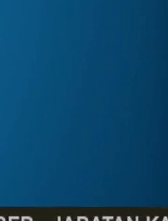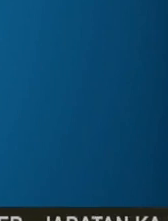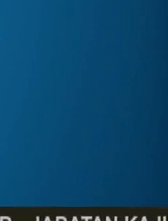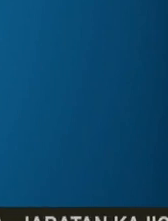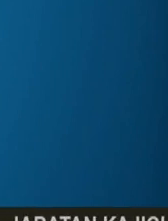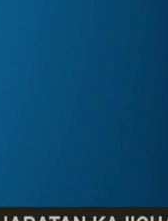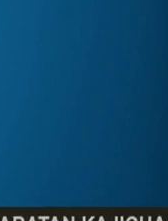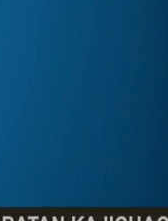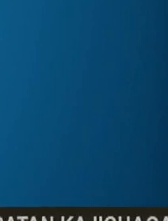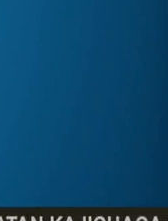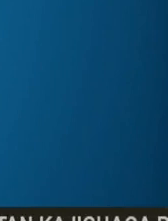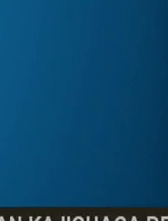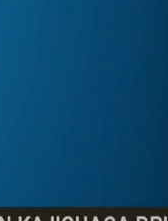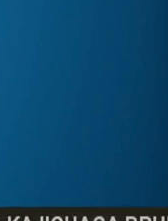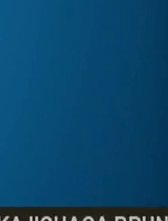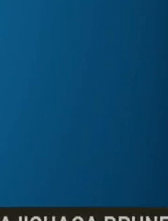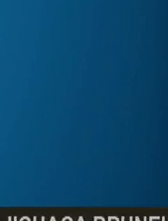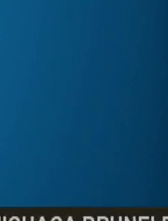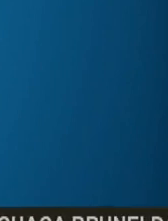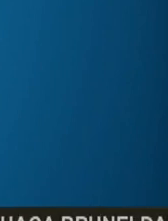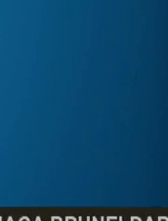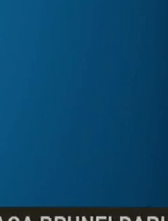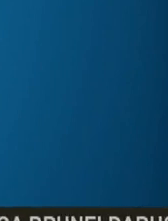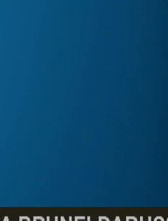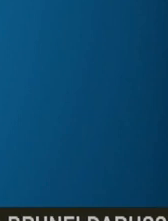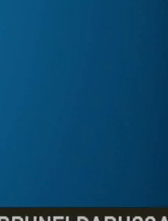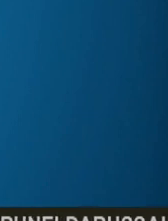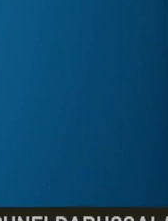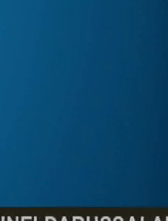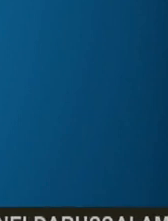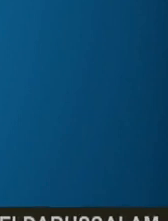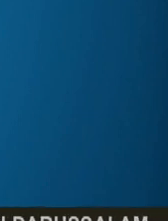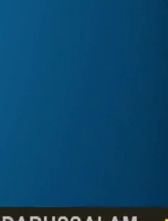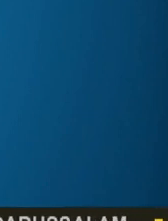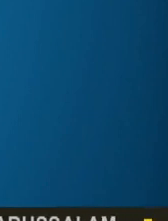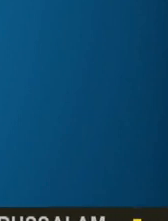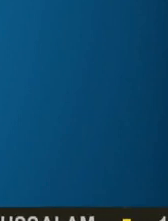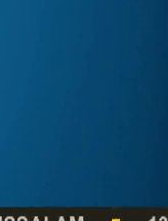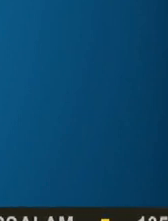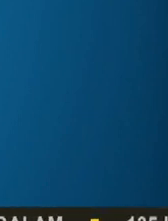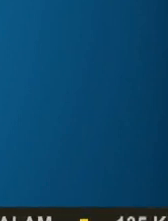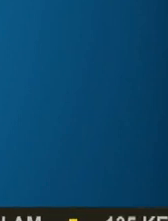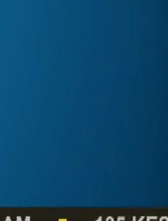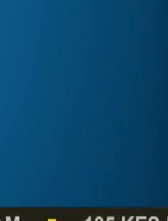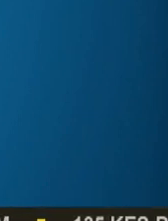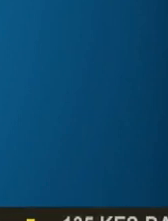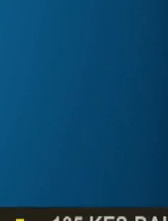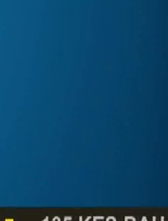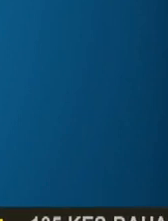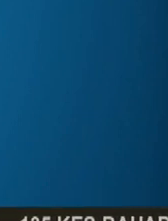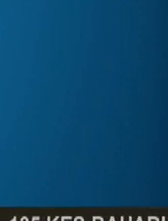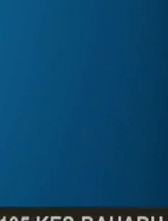pada setiap satu masa berbanding sebelumnya semasa proses pemindahan ini jika berlakunya sebarang masalah teknikal